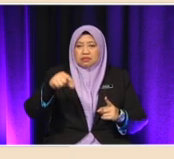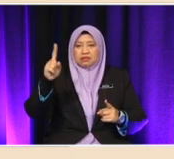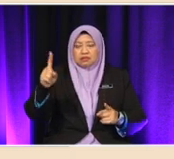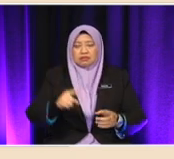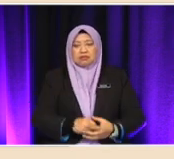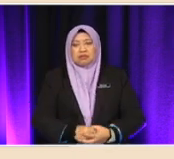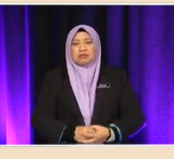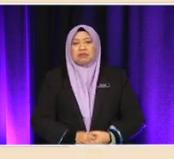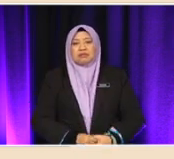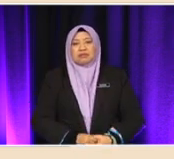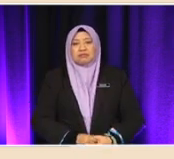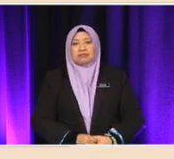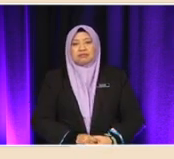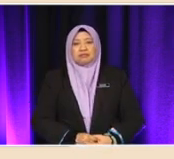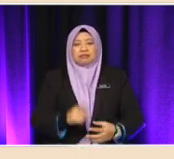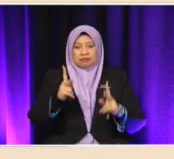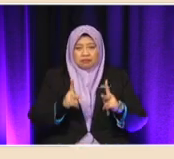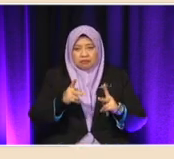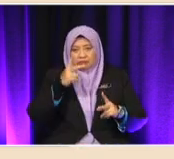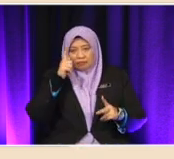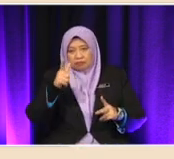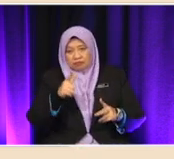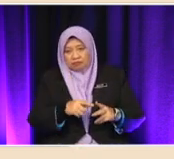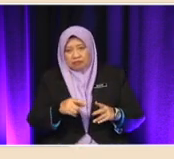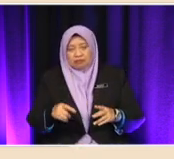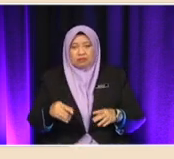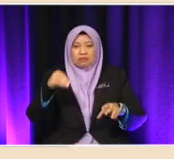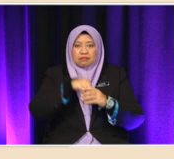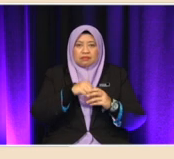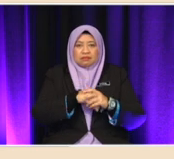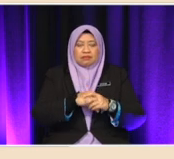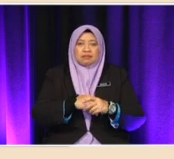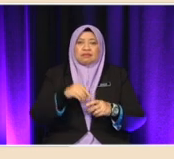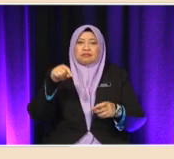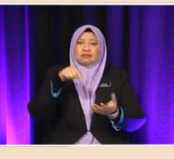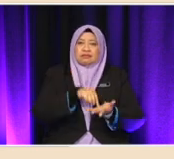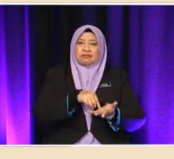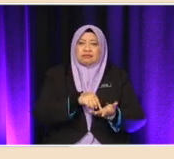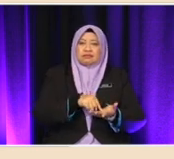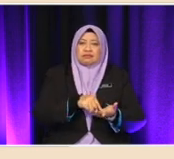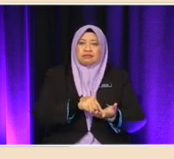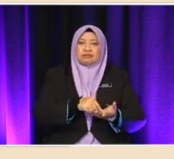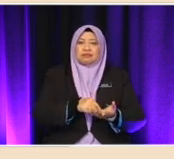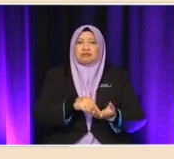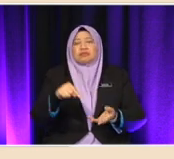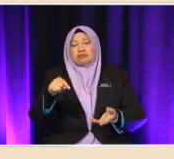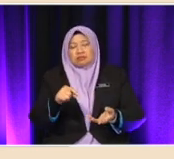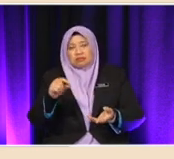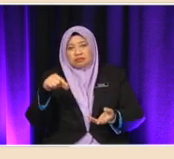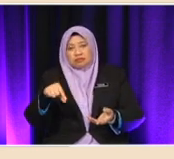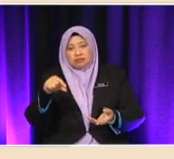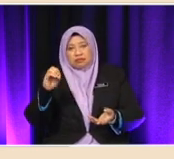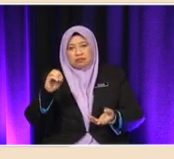ke Q1 Mari kita lihat di sini dalam petunjuk kan ini q0 kepada Q1